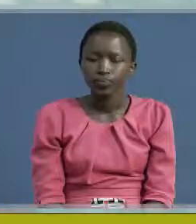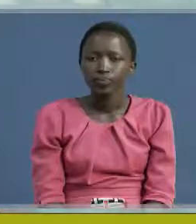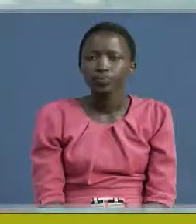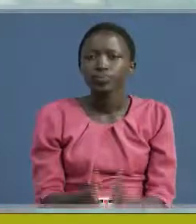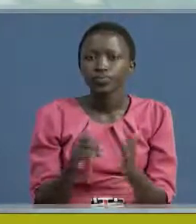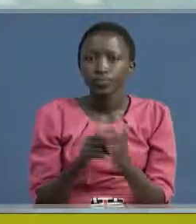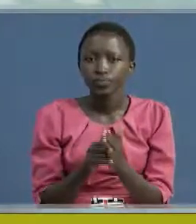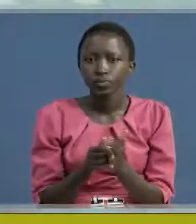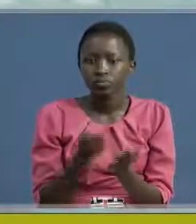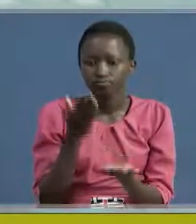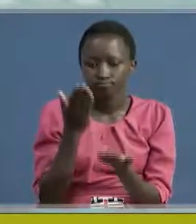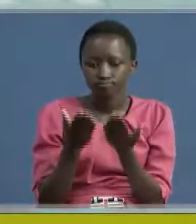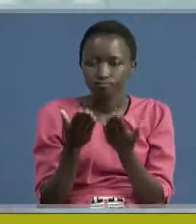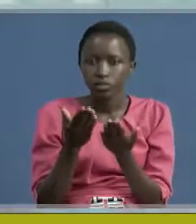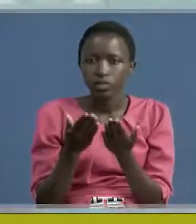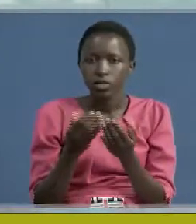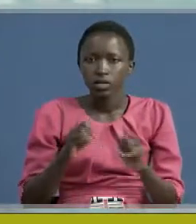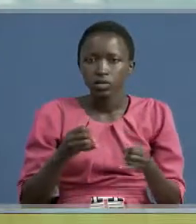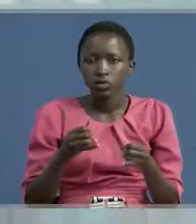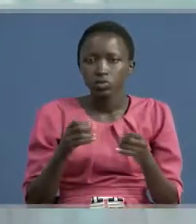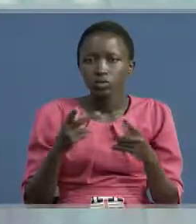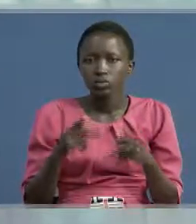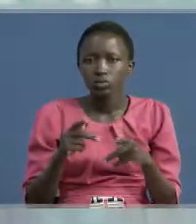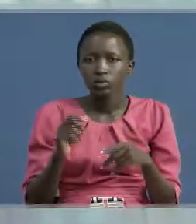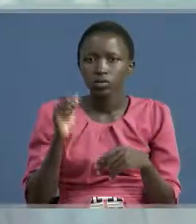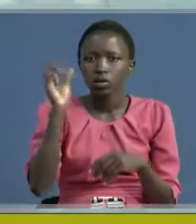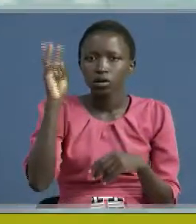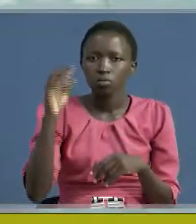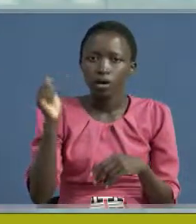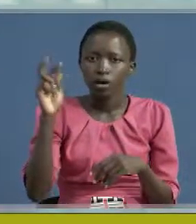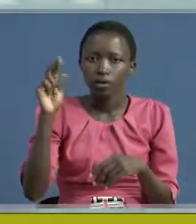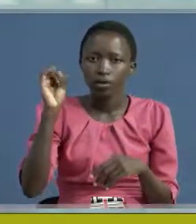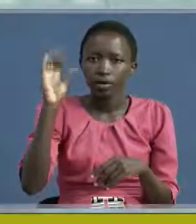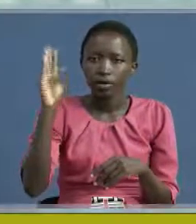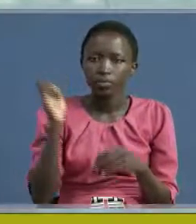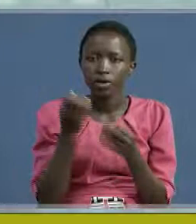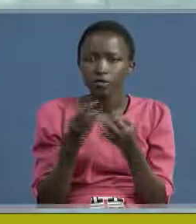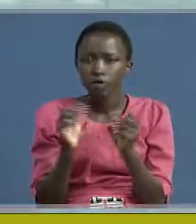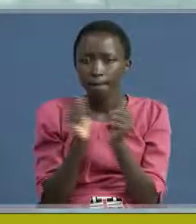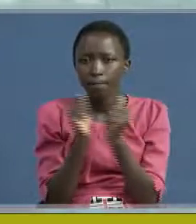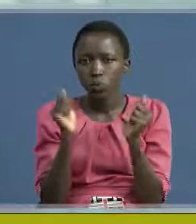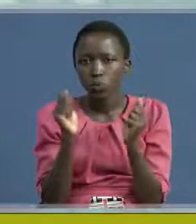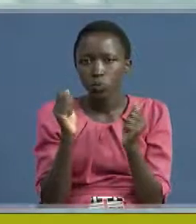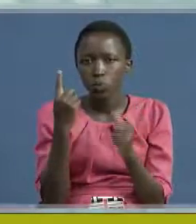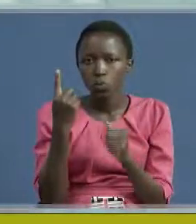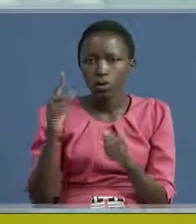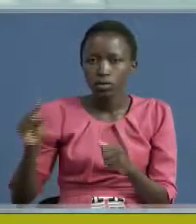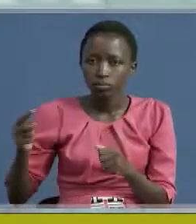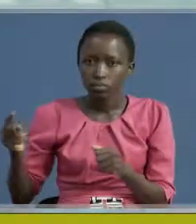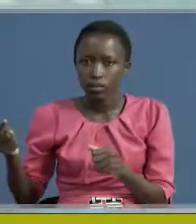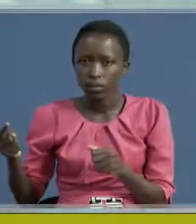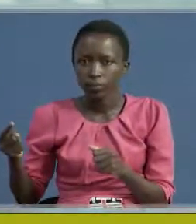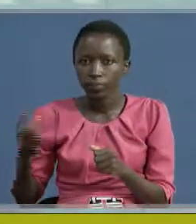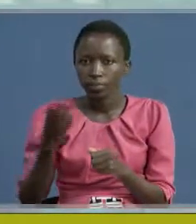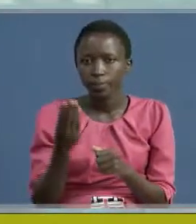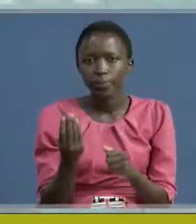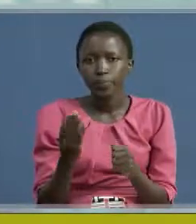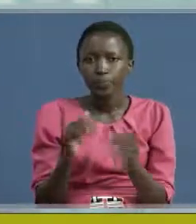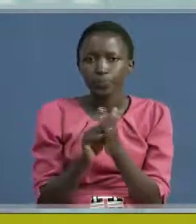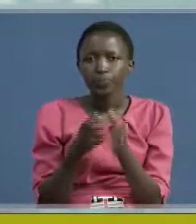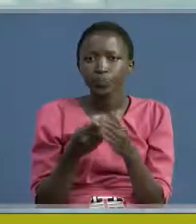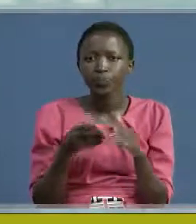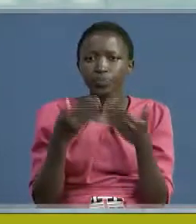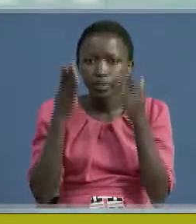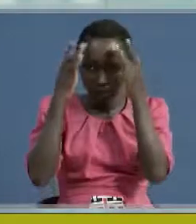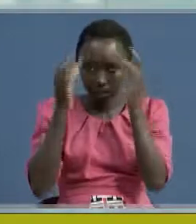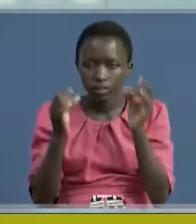Na katika mizani ya haki ni kuwa mwanahabari wa runinga ya Citizen Jack Maribe ameachiliwa huru kwa dhamana ya shilingi milioni moja ya pesa taslimu. Akitoa